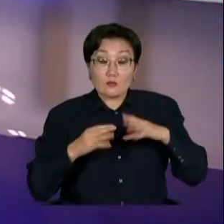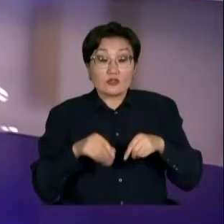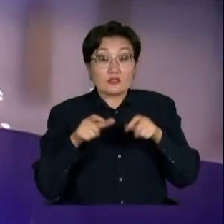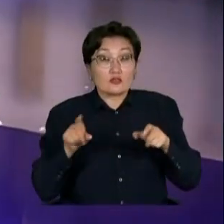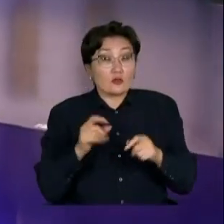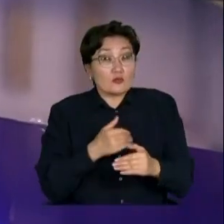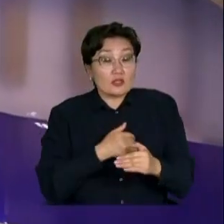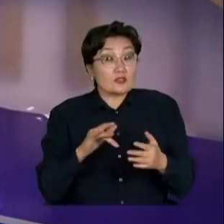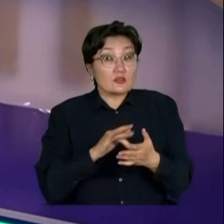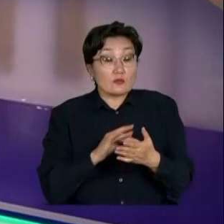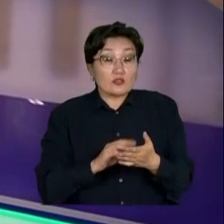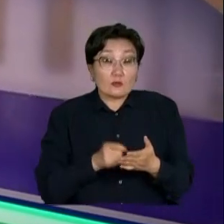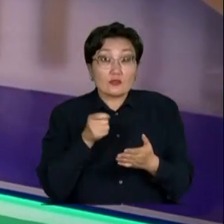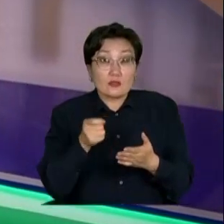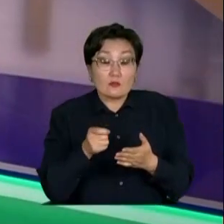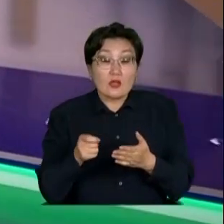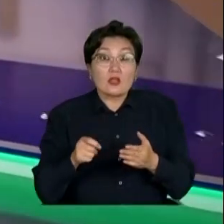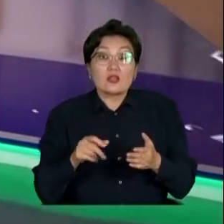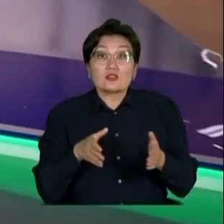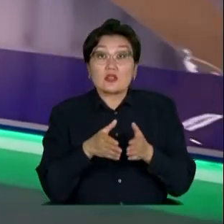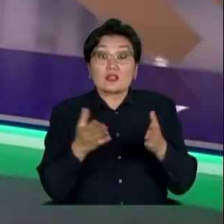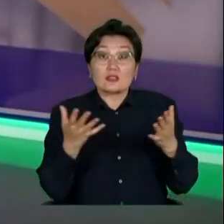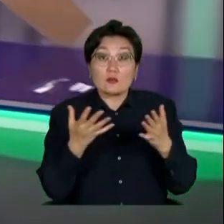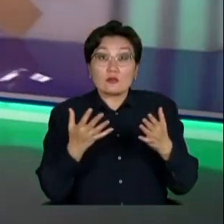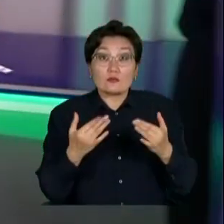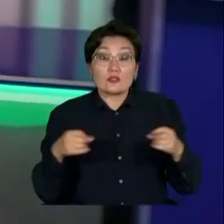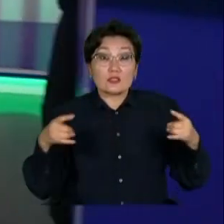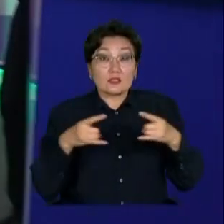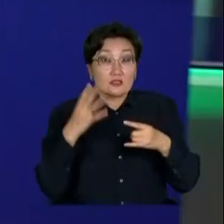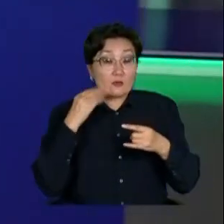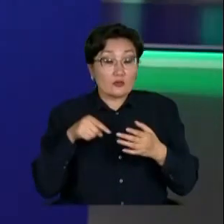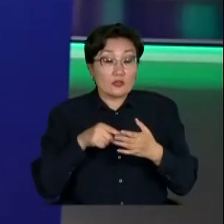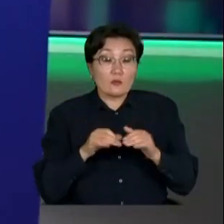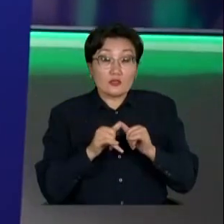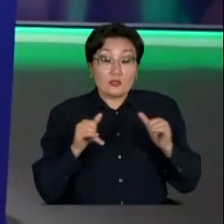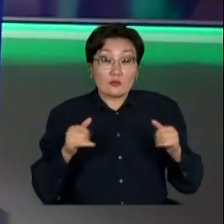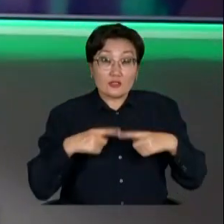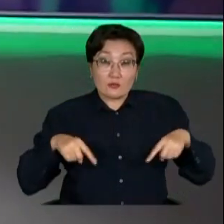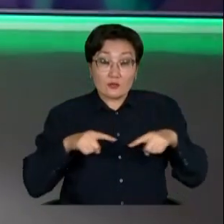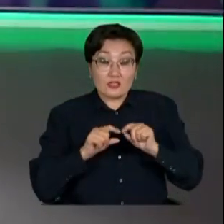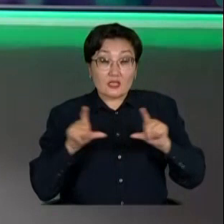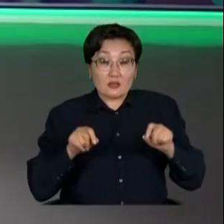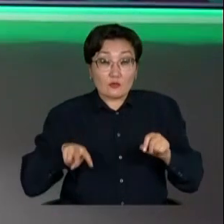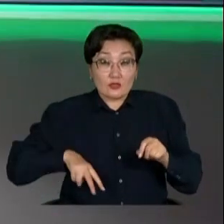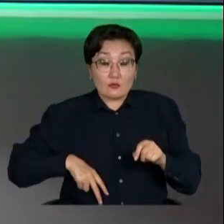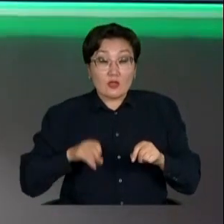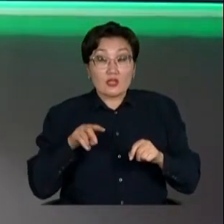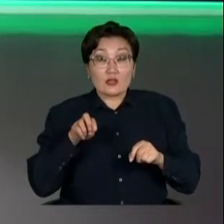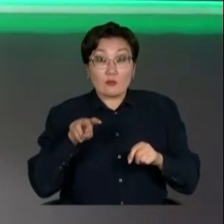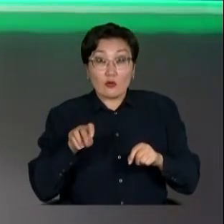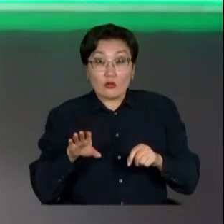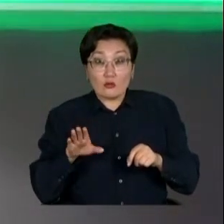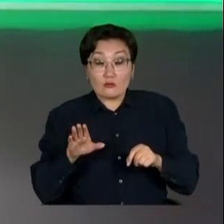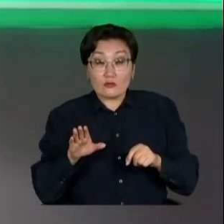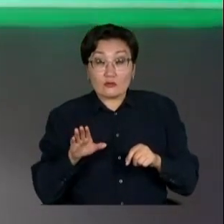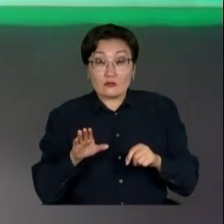не қалайды? Бюджетке өтінім беру жолы қандай? Бүгін біздің студиямызда Алматы қаласын дамыту орталығының департамент директоры Ербол Медеуов мырза келіп отыр.